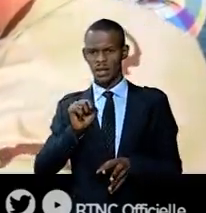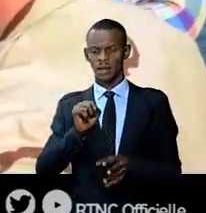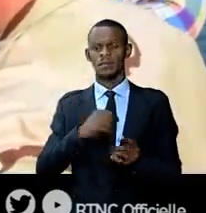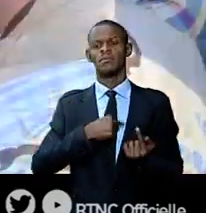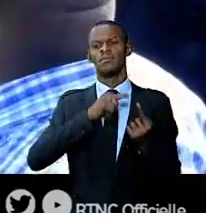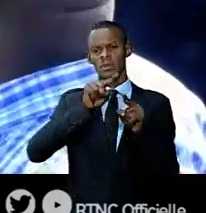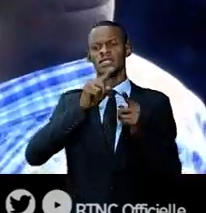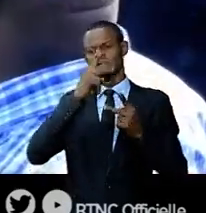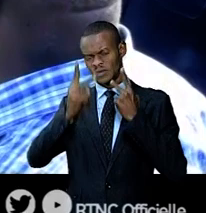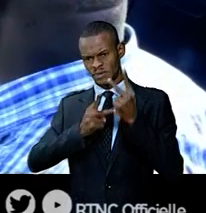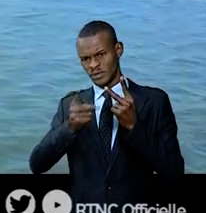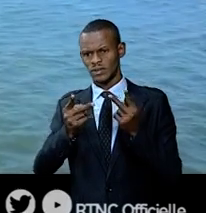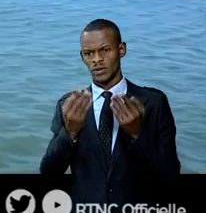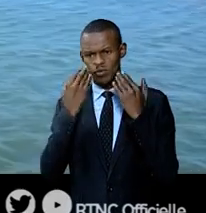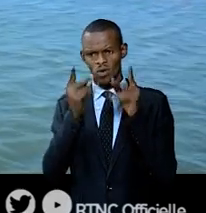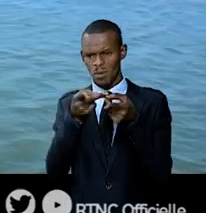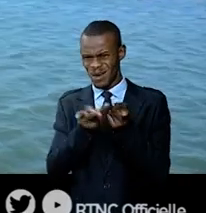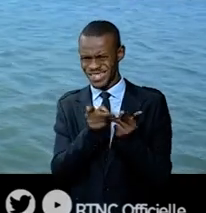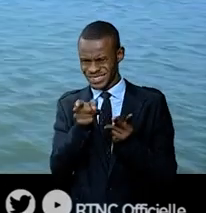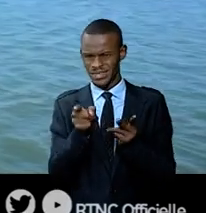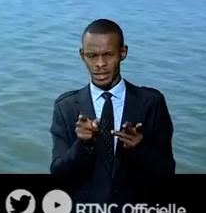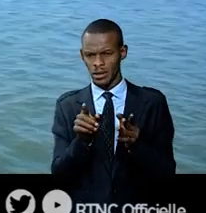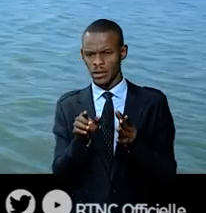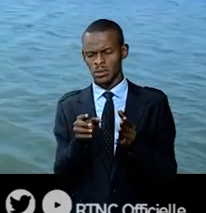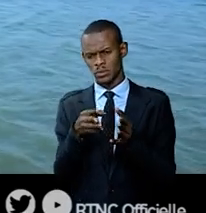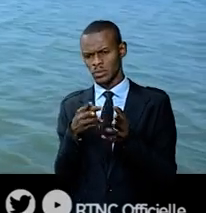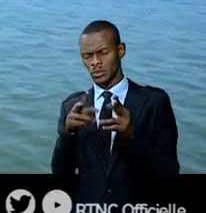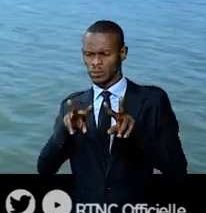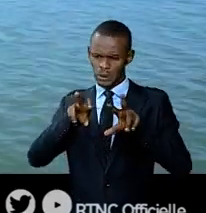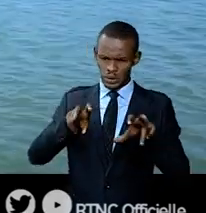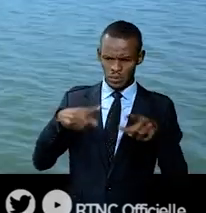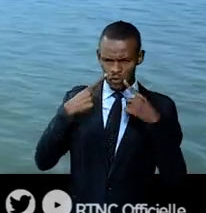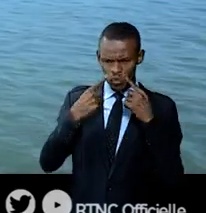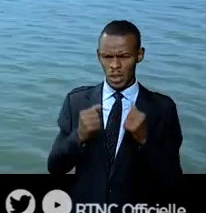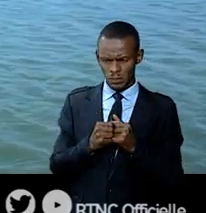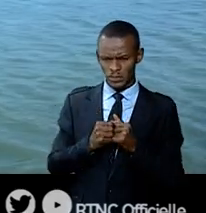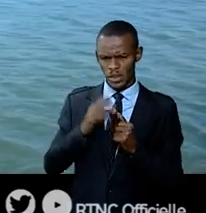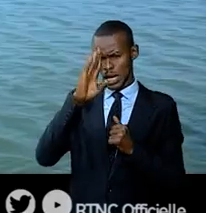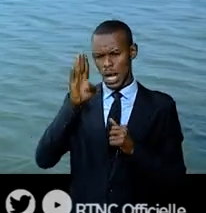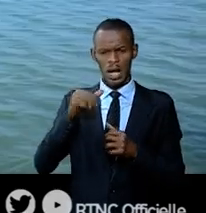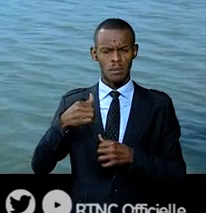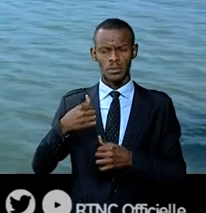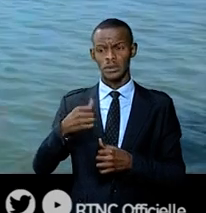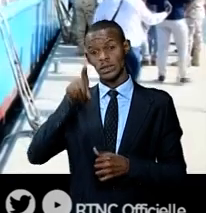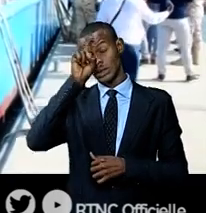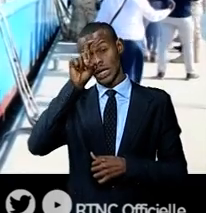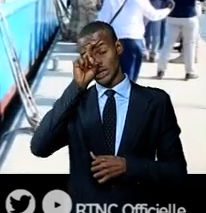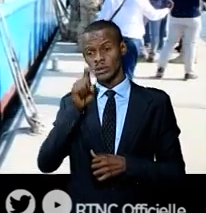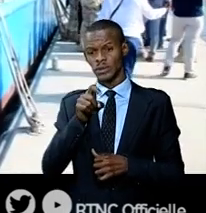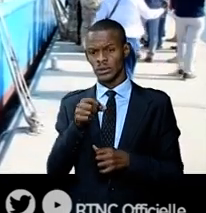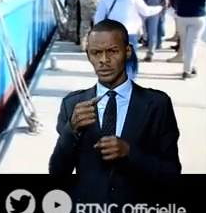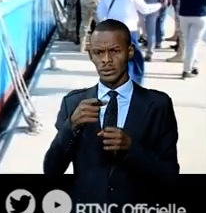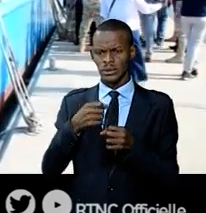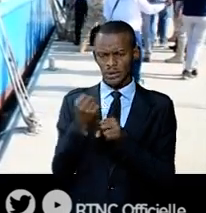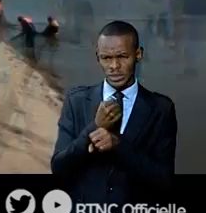une visite sur ce site protégé afin de s'inspirer de l'expérience de l'armée égyptienne en matière de pêche et d'aquaculture. Le projet